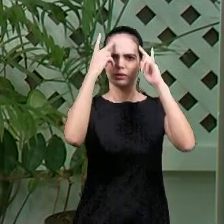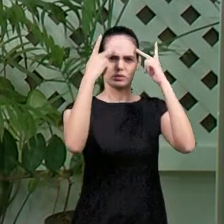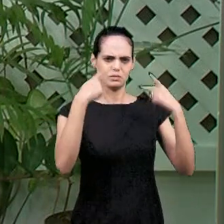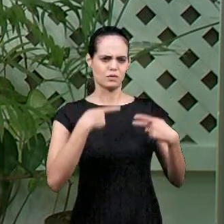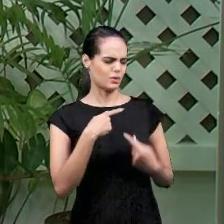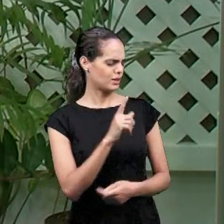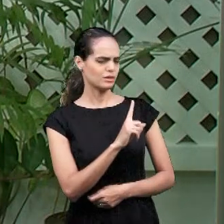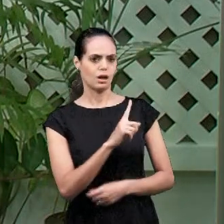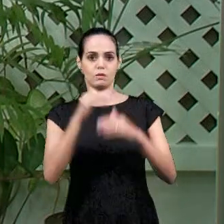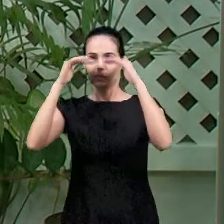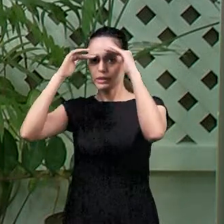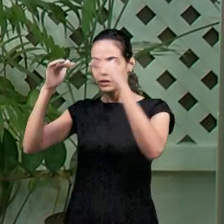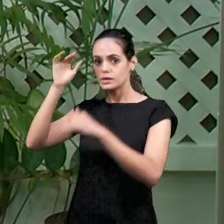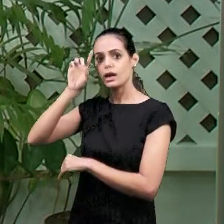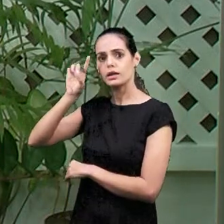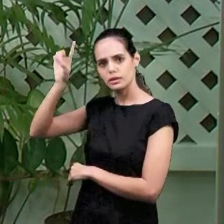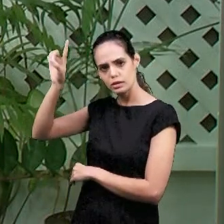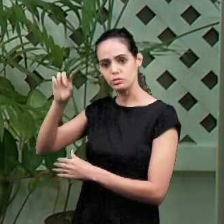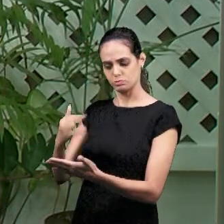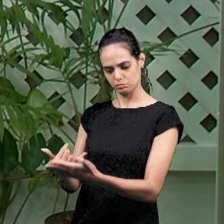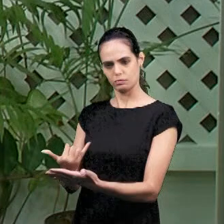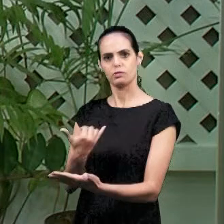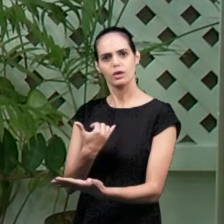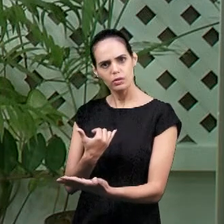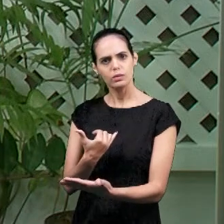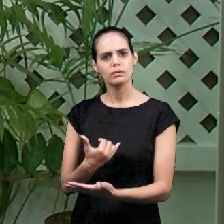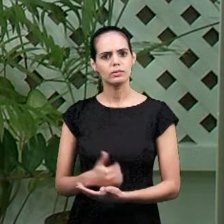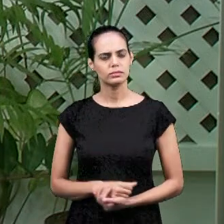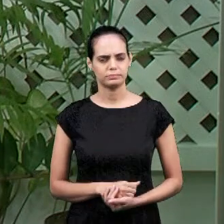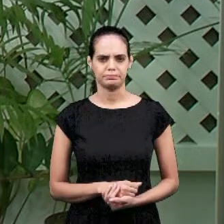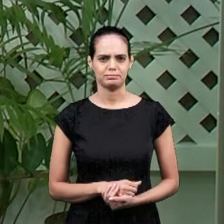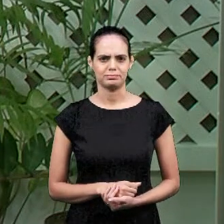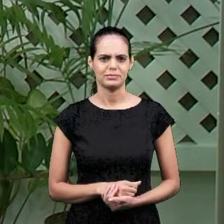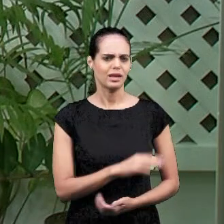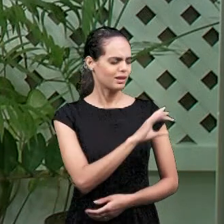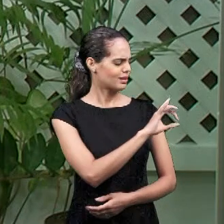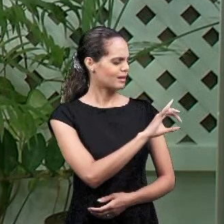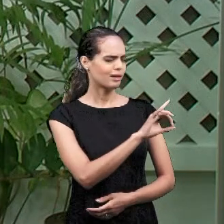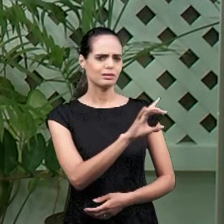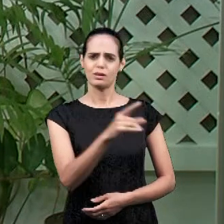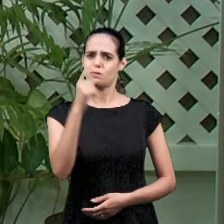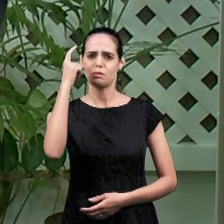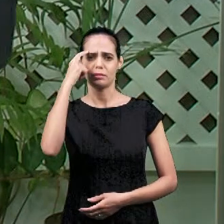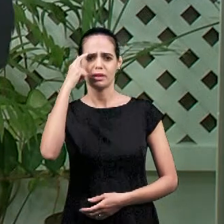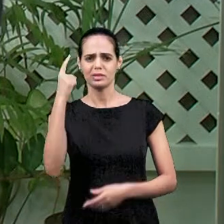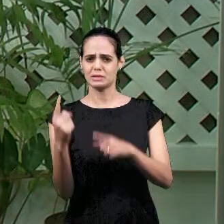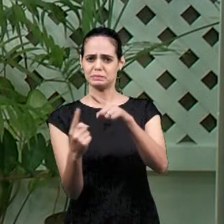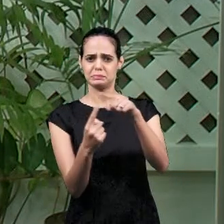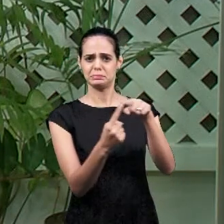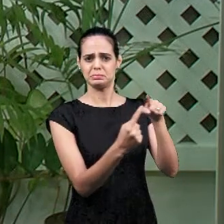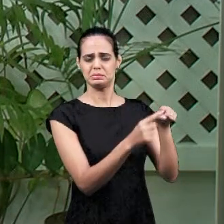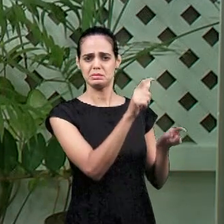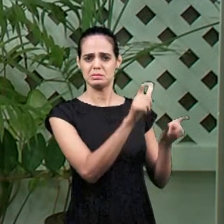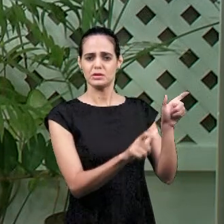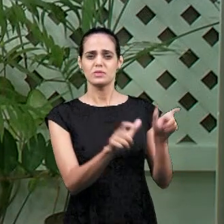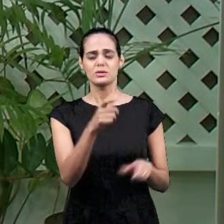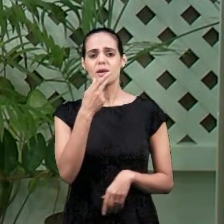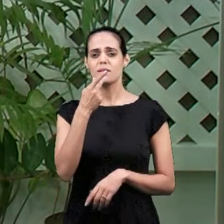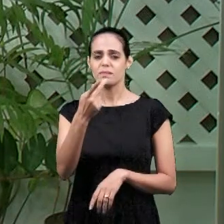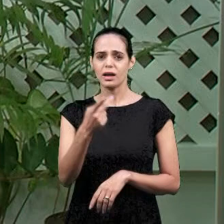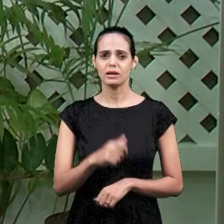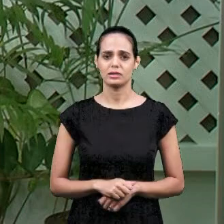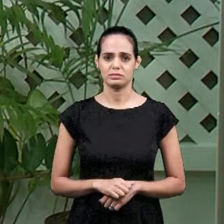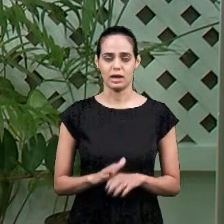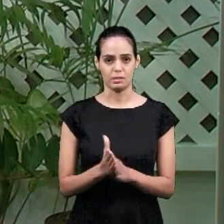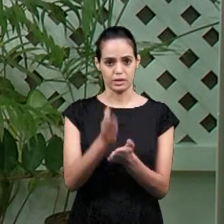Et le texte était il vaut mieux obéir à Dieu que les hommes. Mais frère, le monde qui est là est différent parce que les personnes, chacun